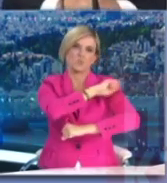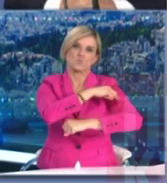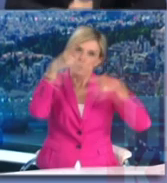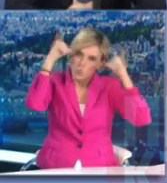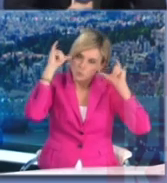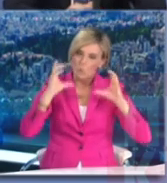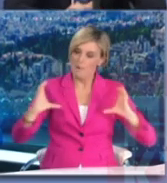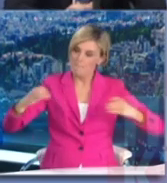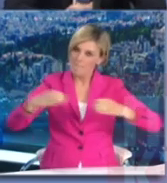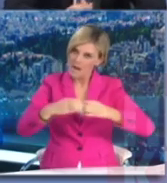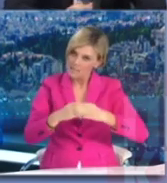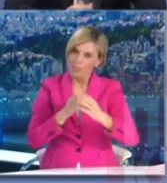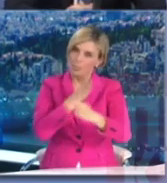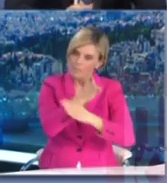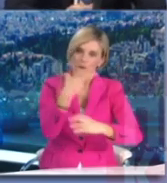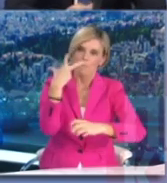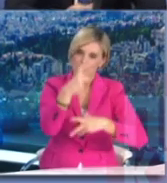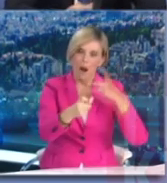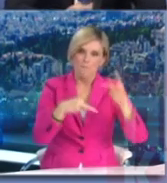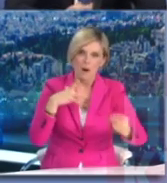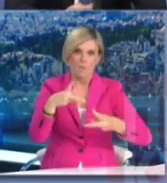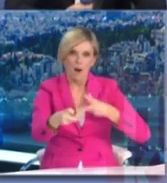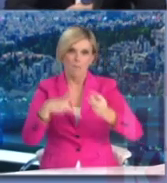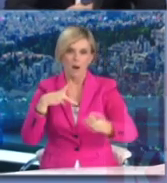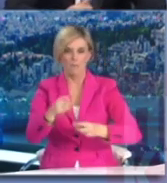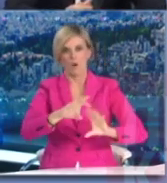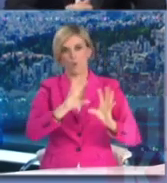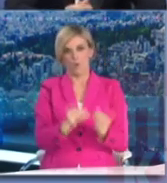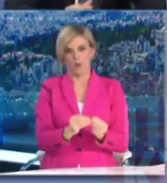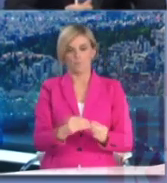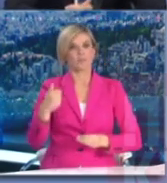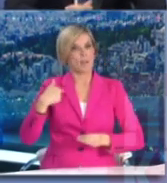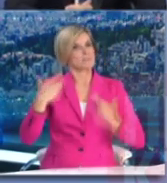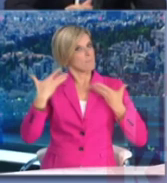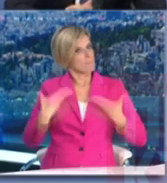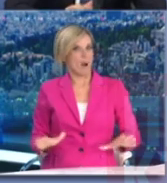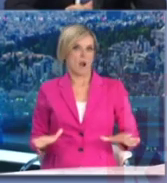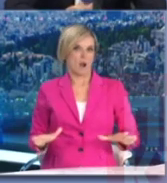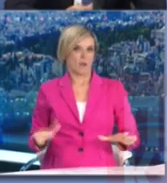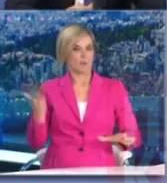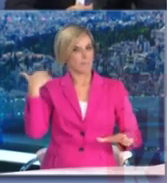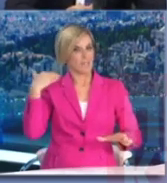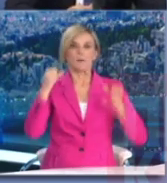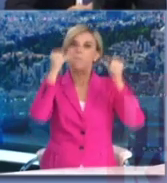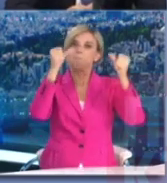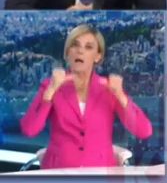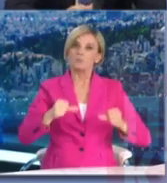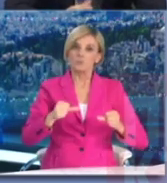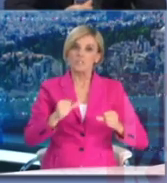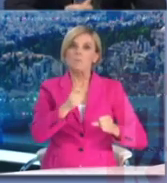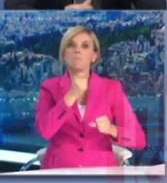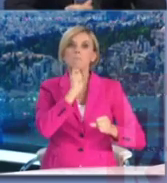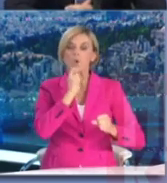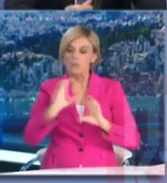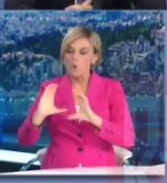η παρουσίαση η οποία έχει γίνει στα κόμματα της μείζωνος και ελάσσωνος αντιπολίτευσης. Υπάρχουν